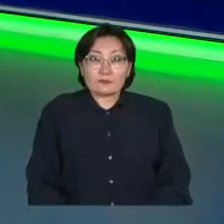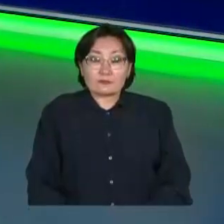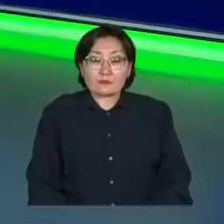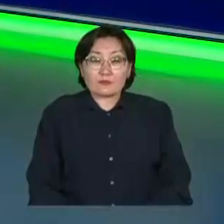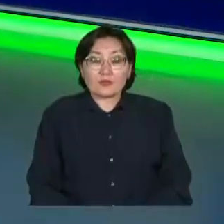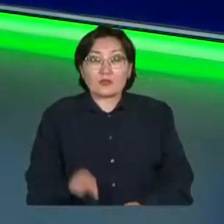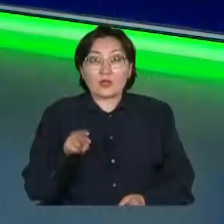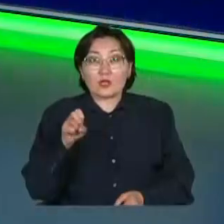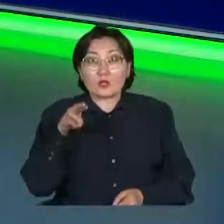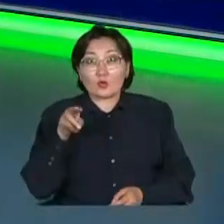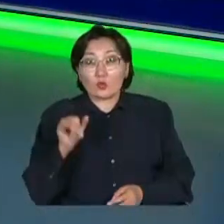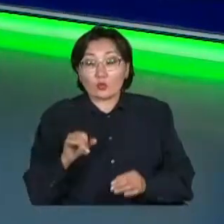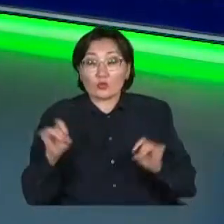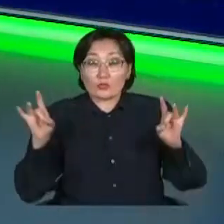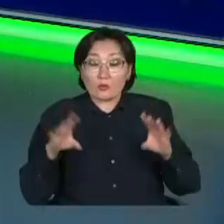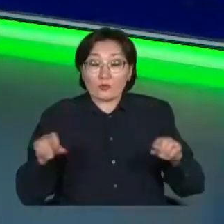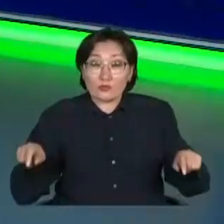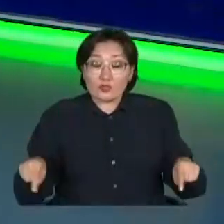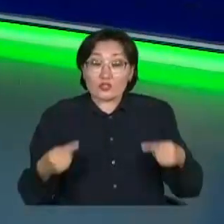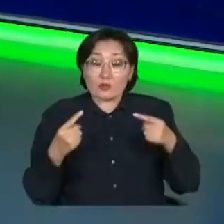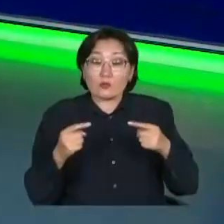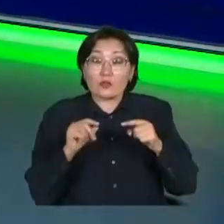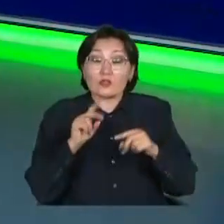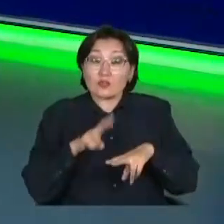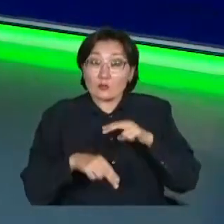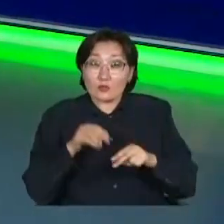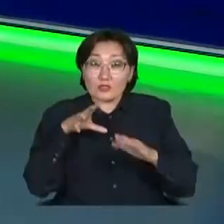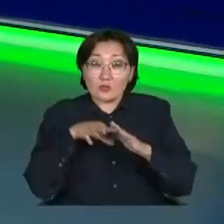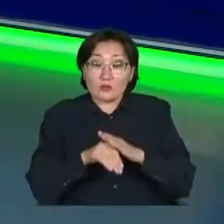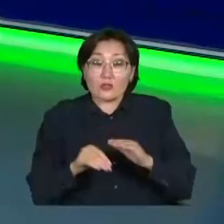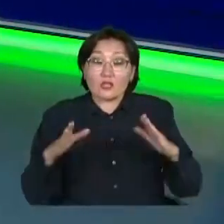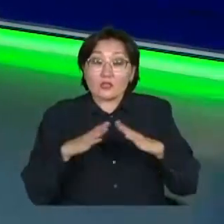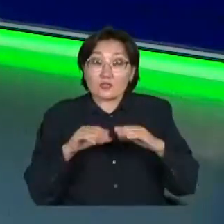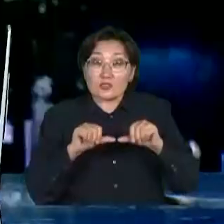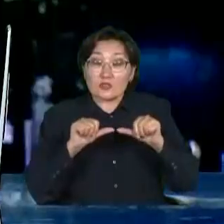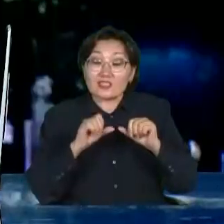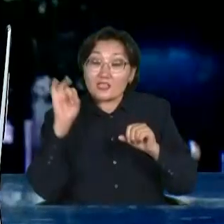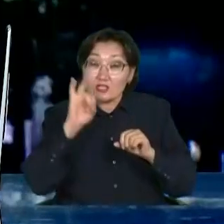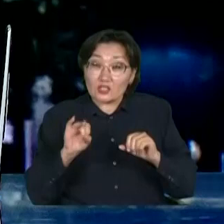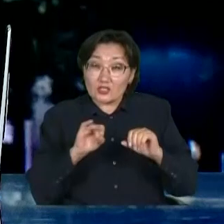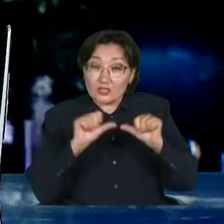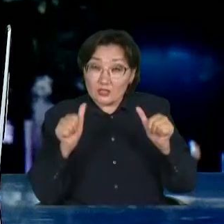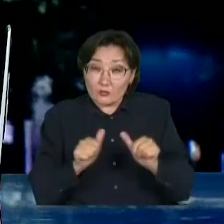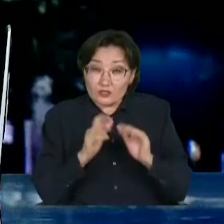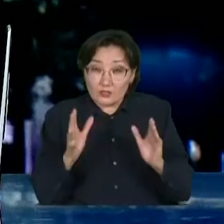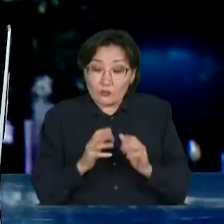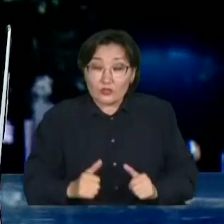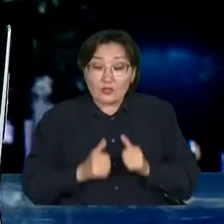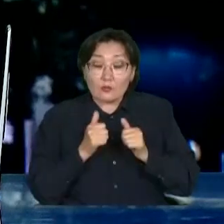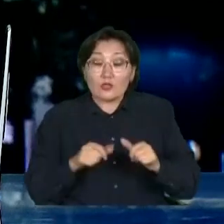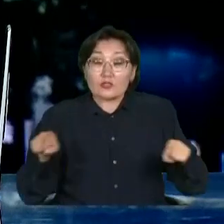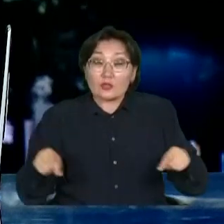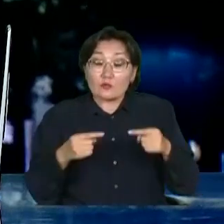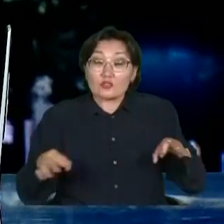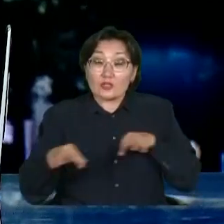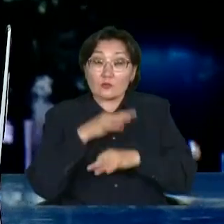Аққу дәмханасын жаңғырту аясында нысанның тарихи келбетін сақтап қалуға тырысамыз. Кафені қайта қалпына келтіру жобасына